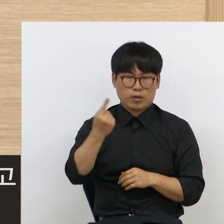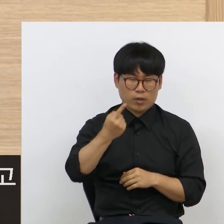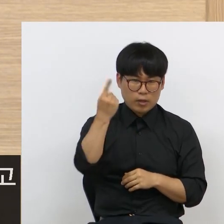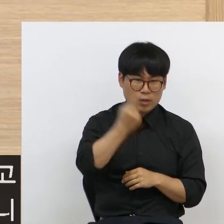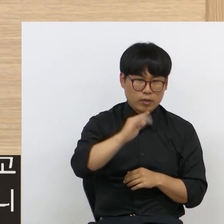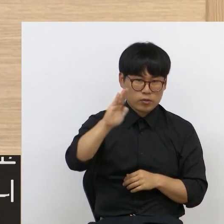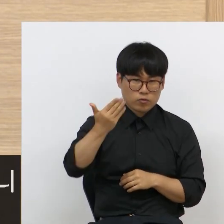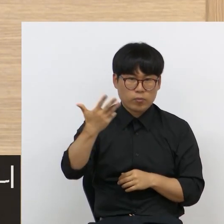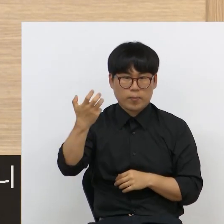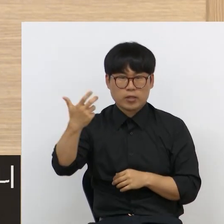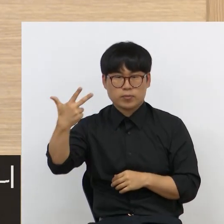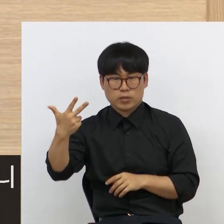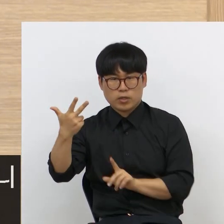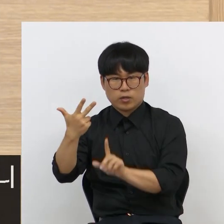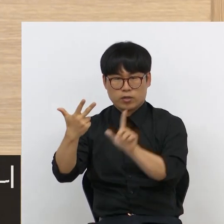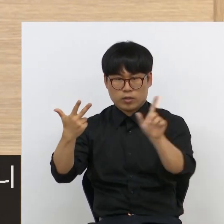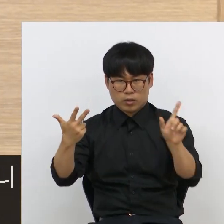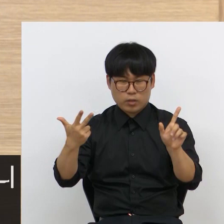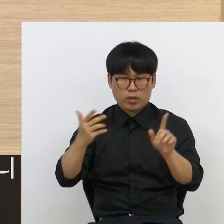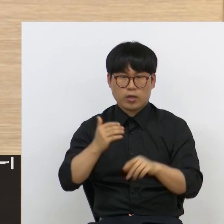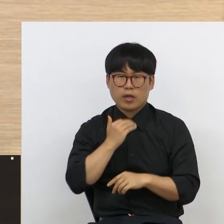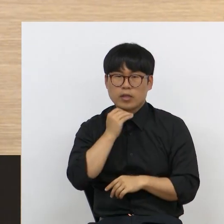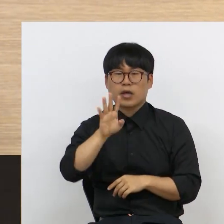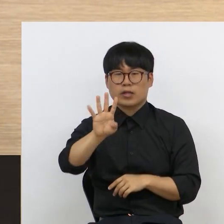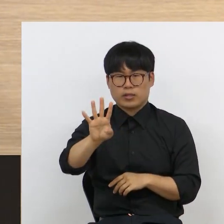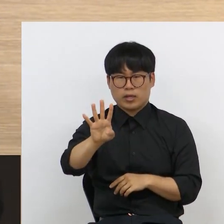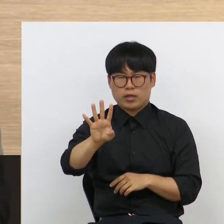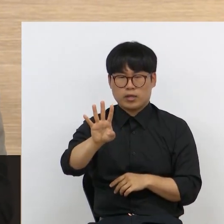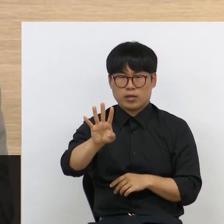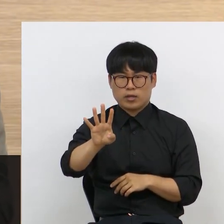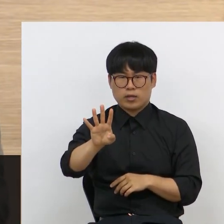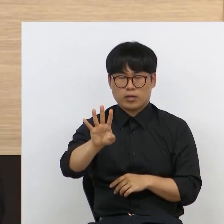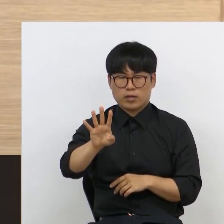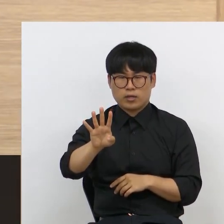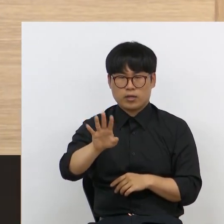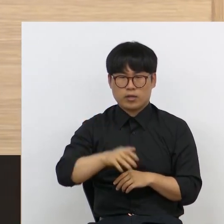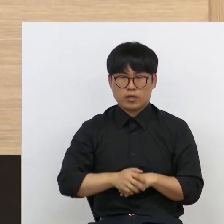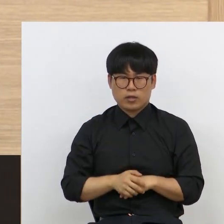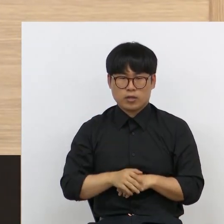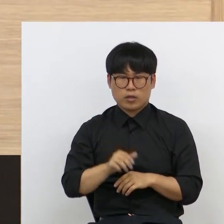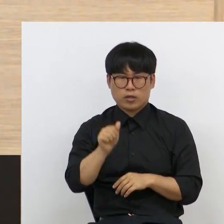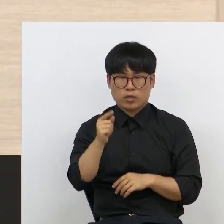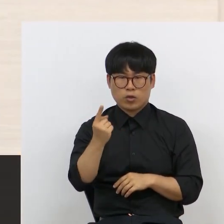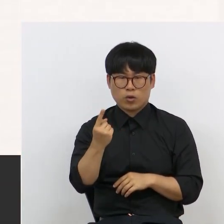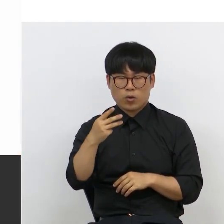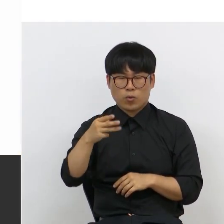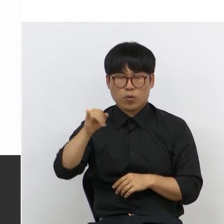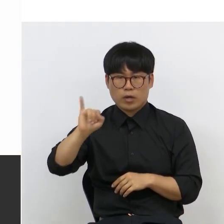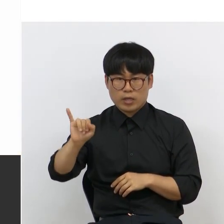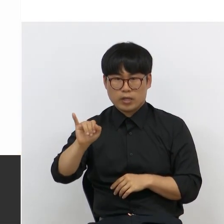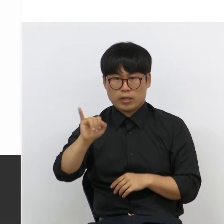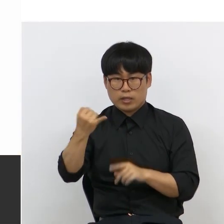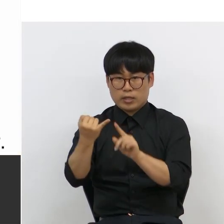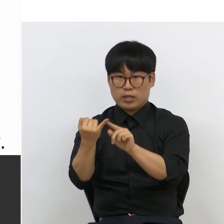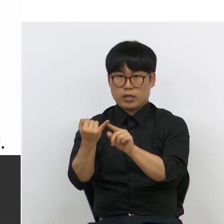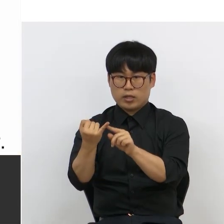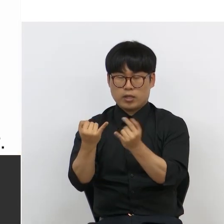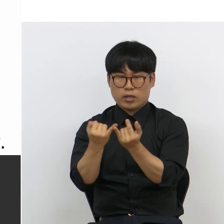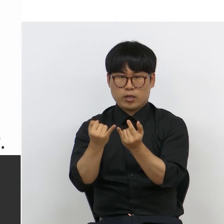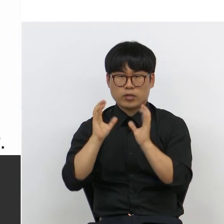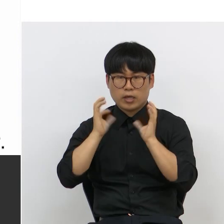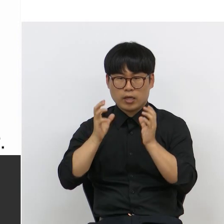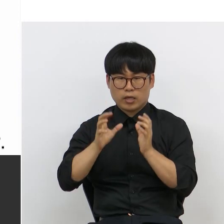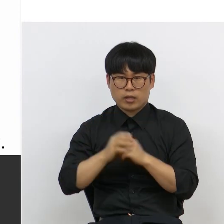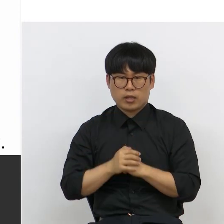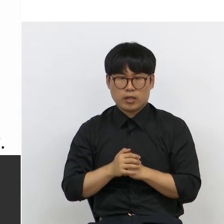1987년에 처음 4살인 아이예요. 지금 기준으로 보면 상당히 늦게 수술한 아이죠. 이런 홀리라는 여자아이였었는데 이 아이가 30년이 지나서